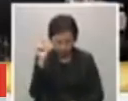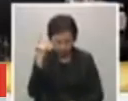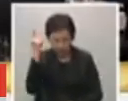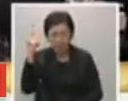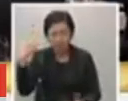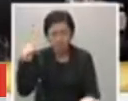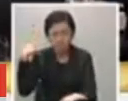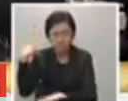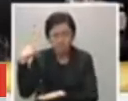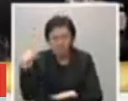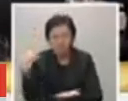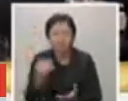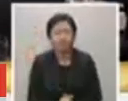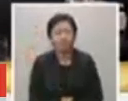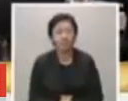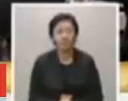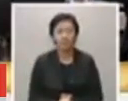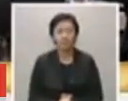เนี่ยเต็มไปหมด